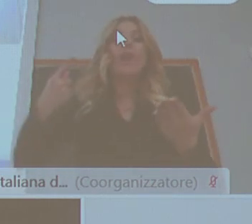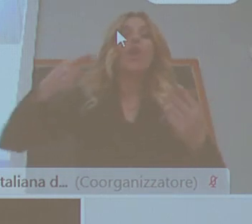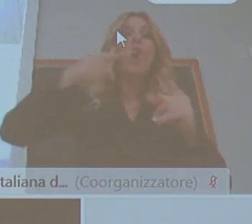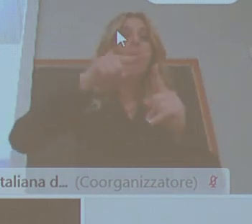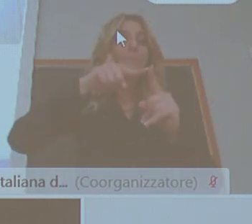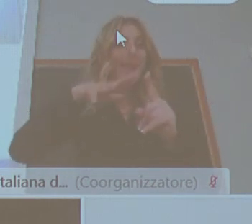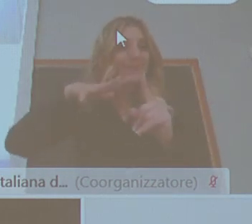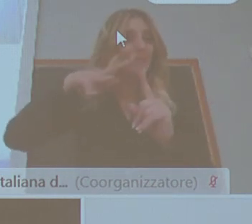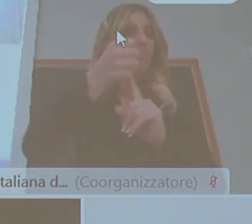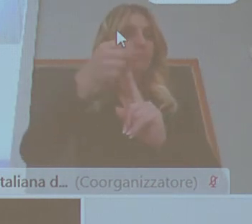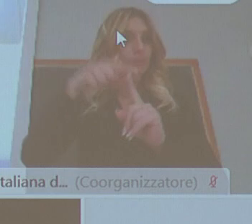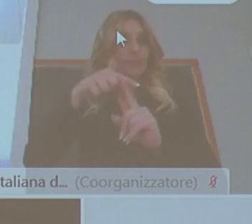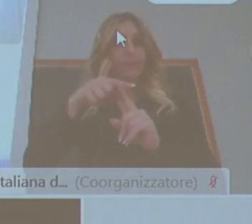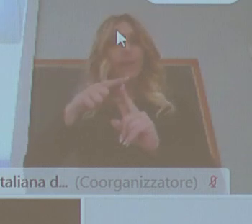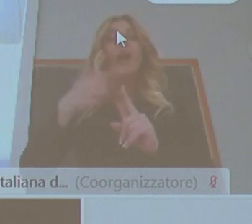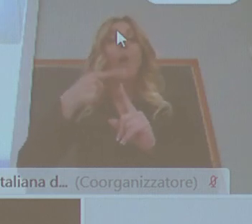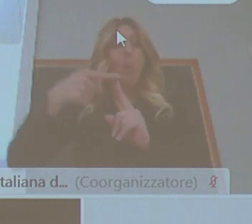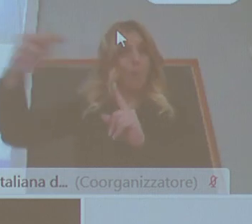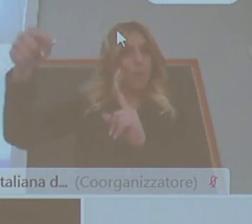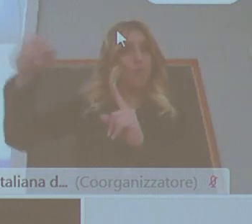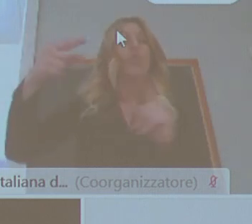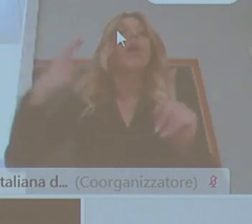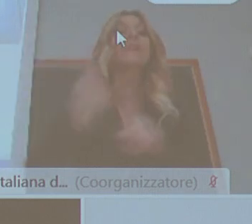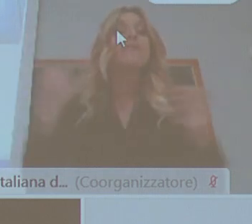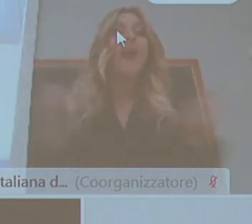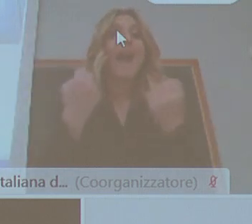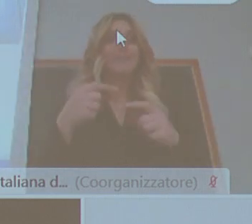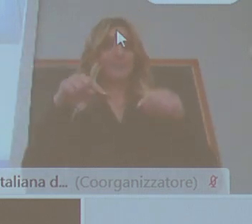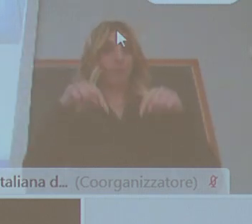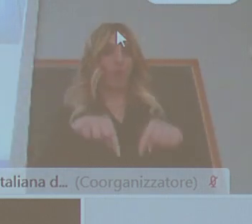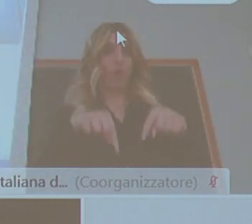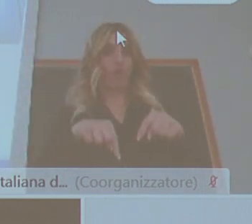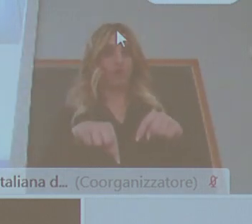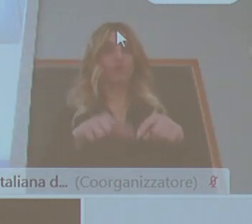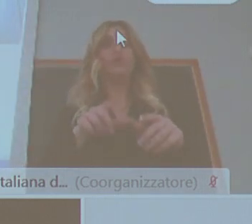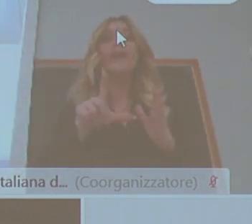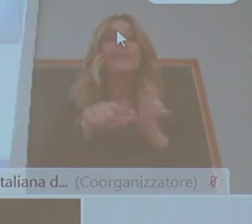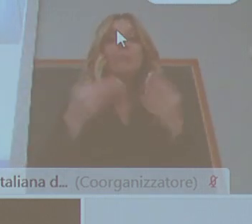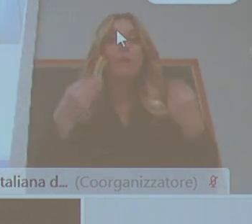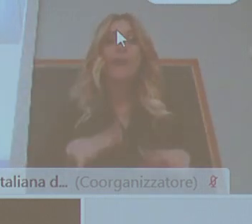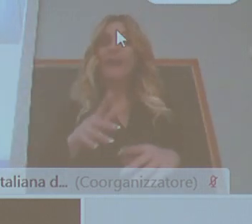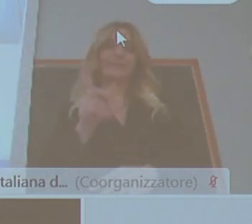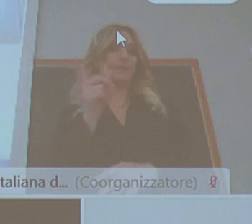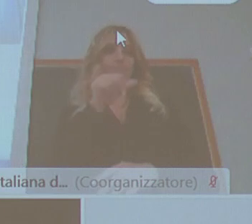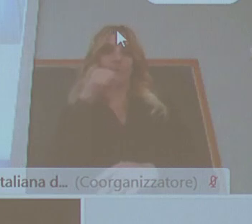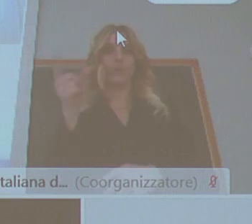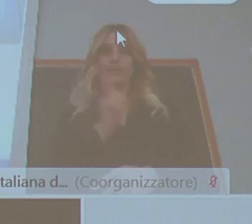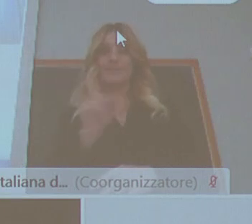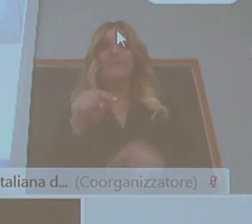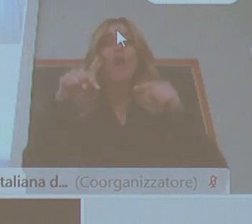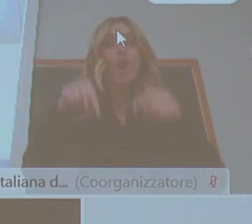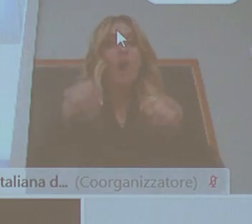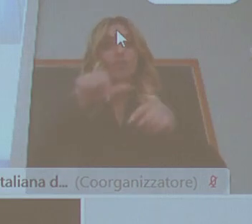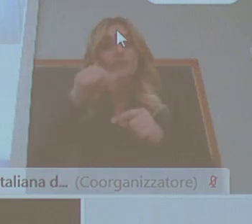nel medio e lungo periodo bisogna attivarsi oggi e non c'è tempo da perdere. Oggi servono